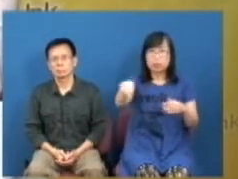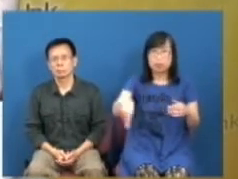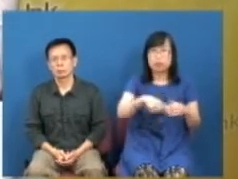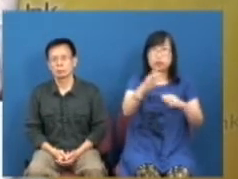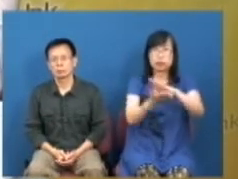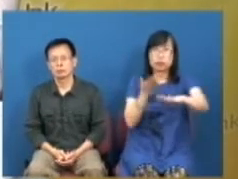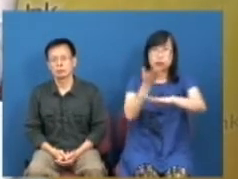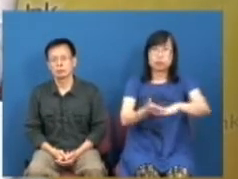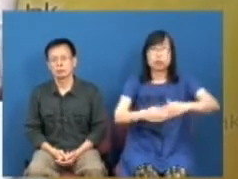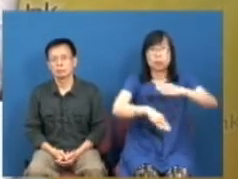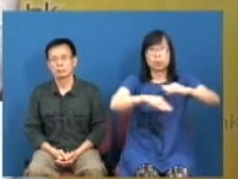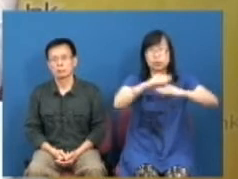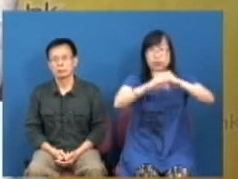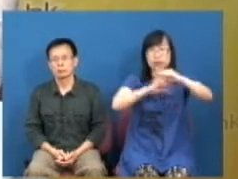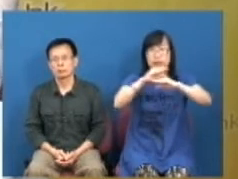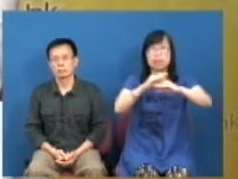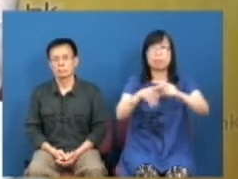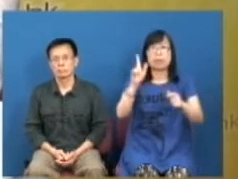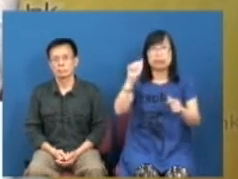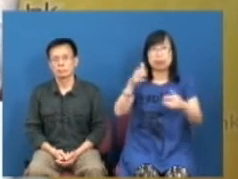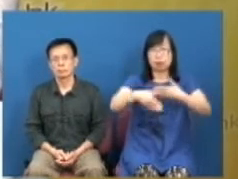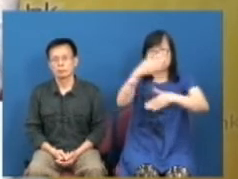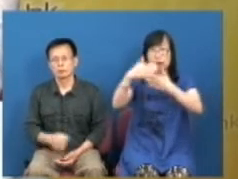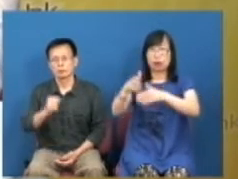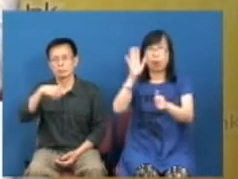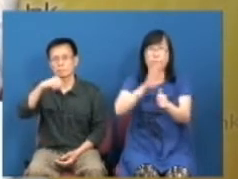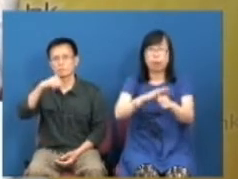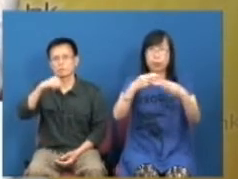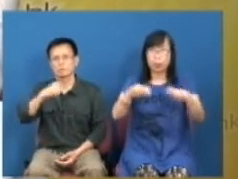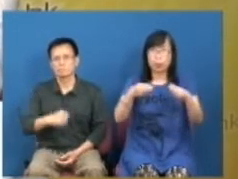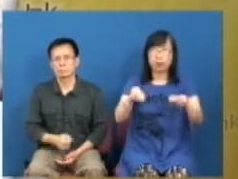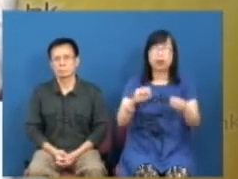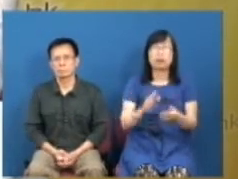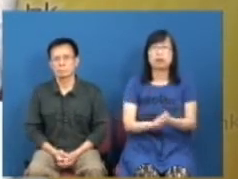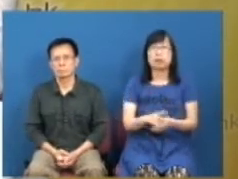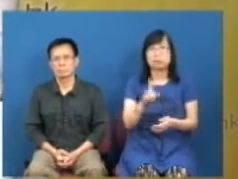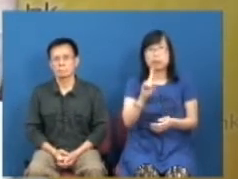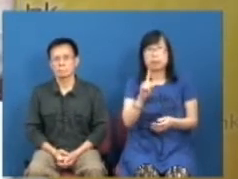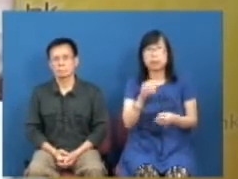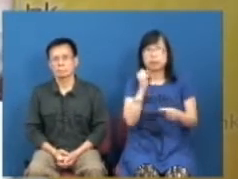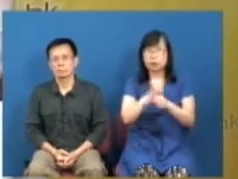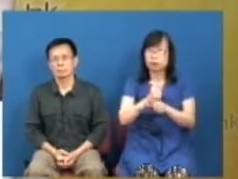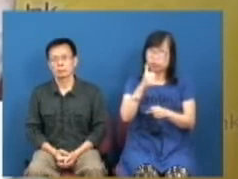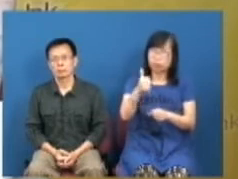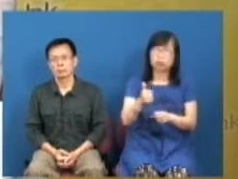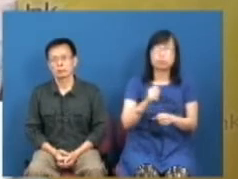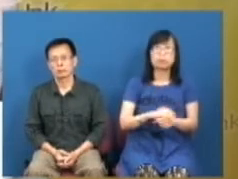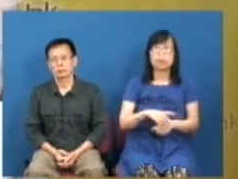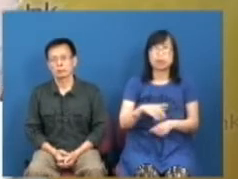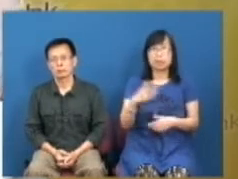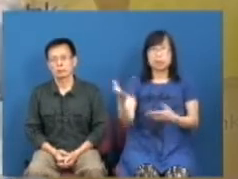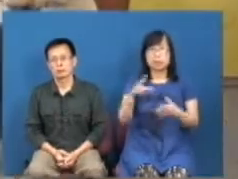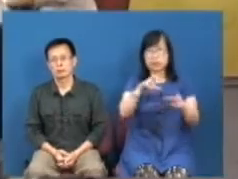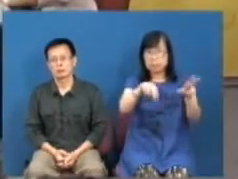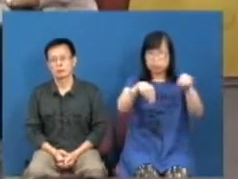至或者舊樓嘅保育啊，各方面即係點樣去做好啲？我諗啊，志遠你都蒐集咗啲資料啦。